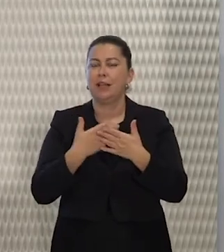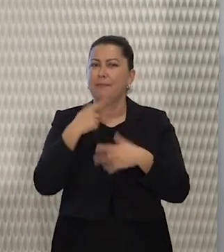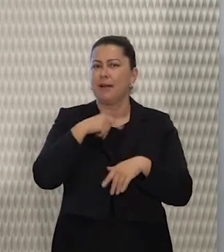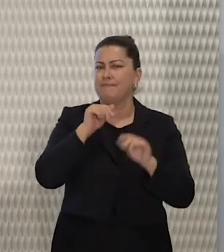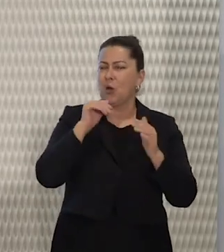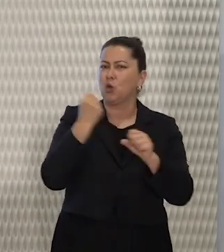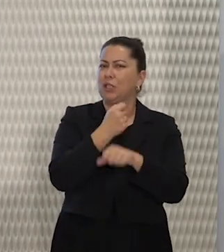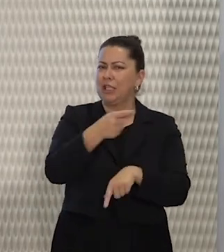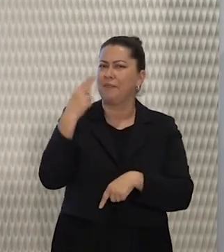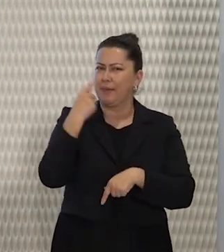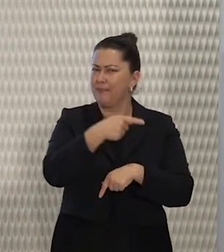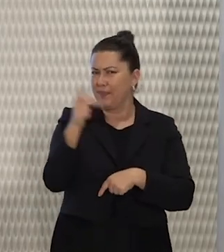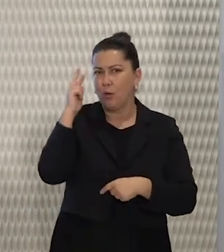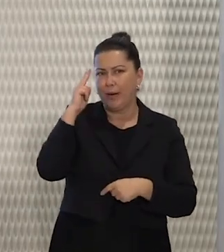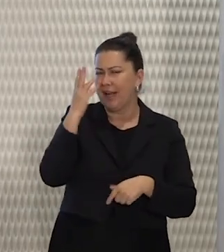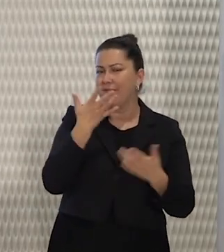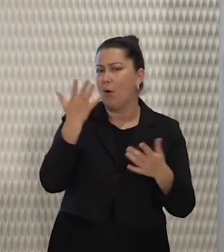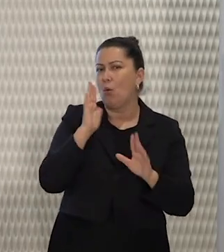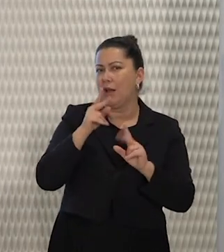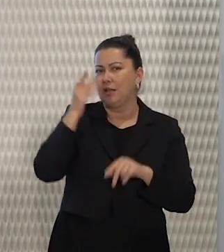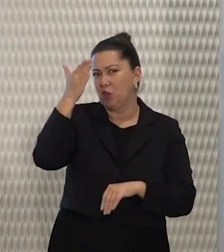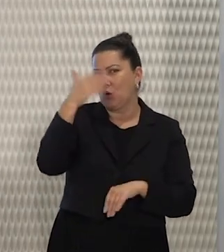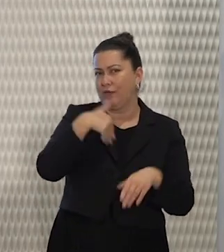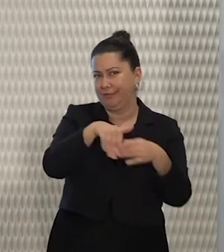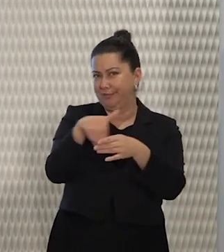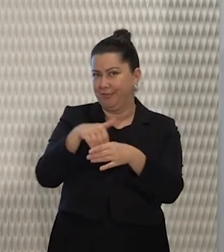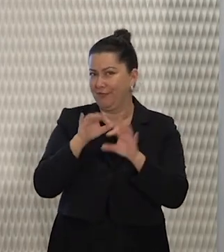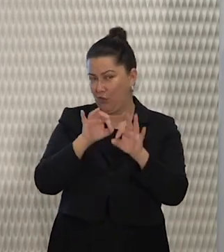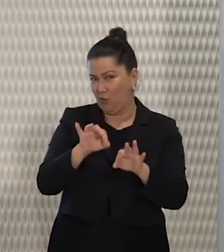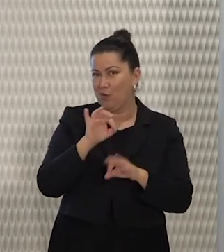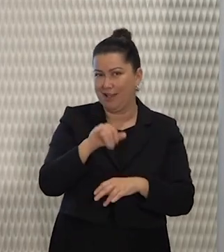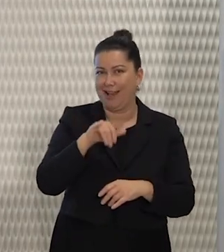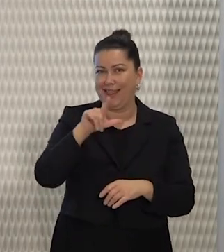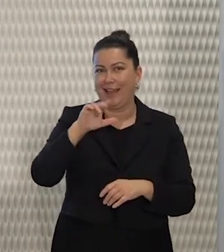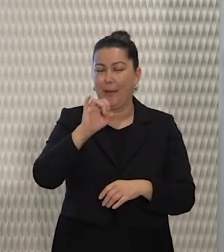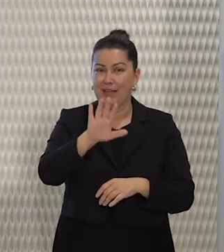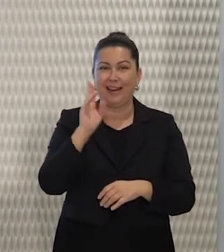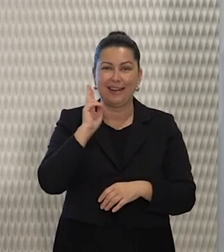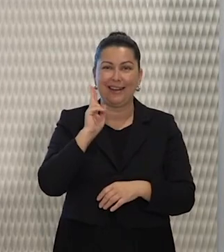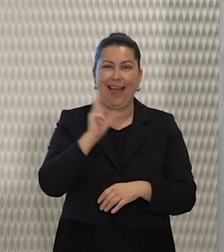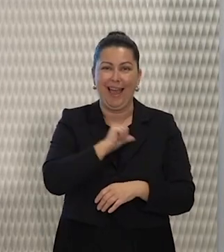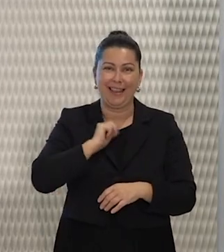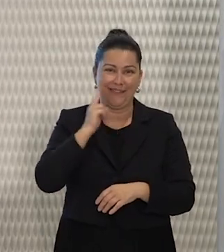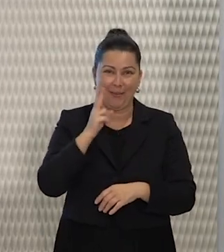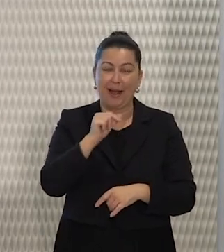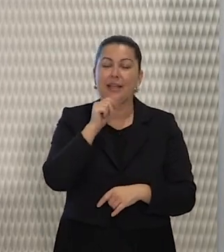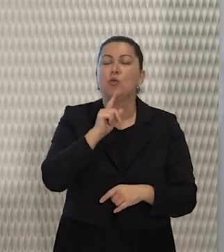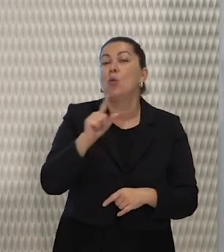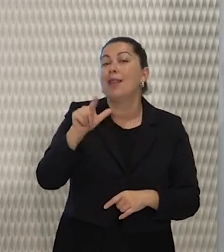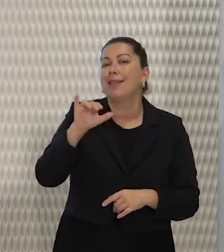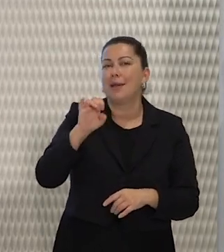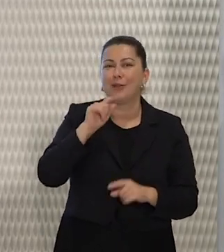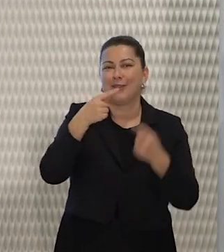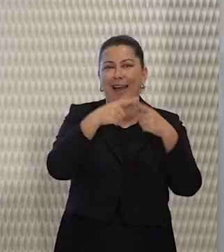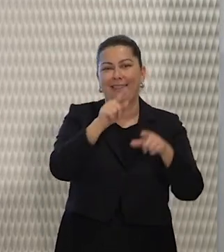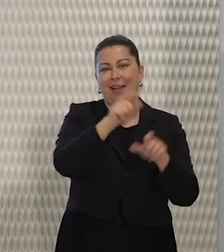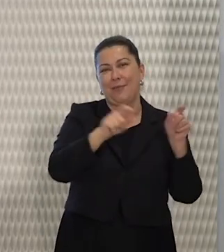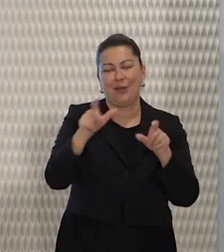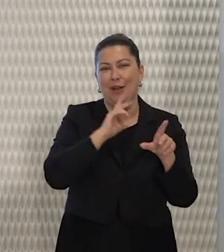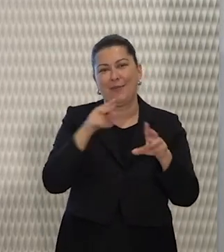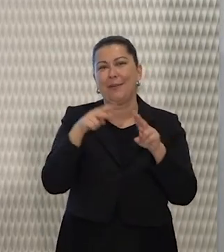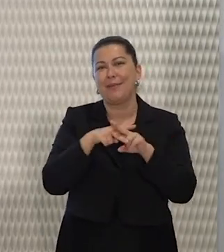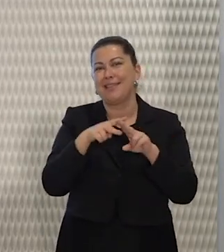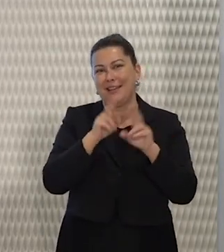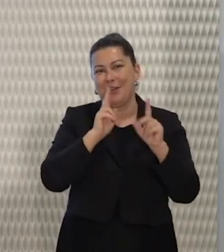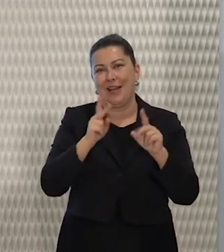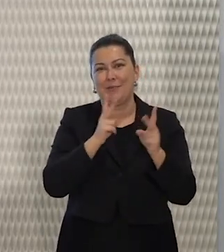überlegen Sie sich trotzdem schon, wo man vor allem mit der Anwendung von den Technologien im eigenen Unternehmen nicht nur Liam, sondern auch andere Menschen mit Behinderung die Möglichkeit bieten